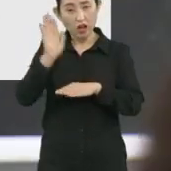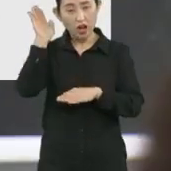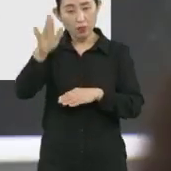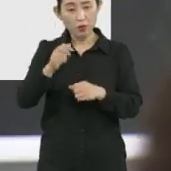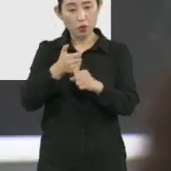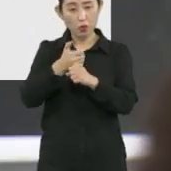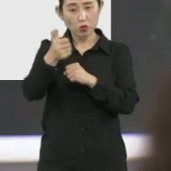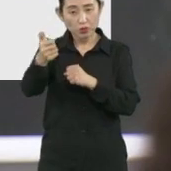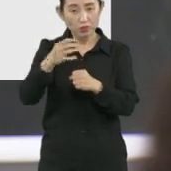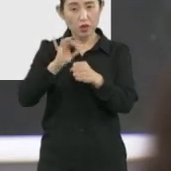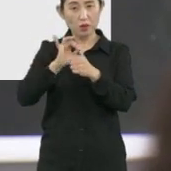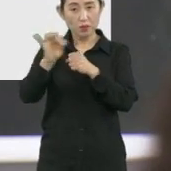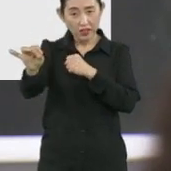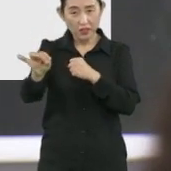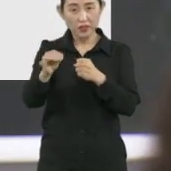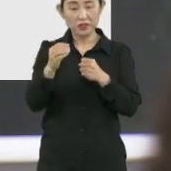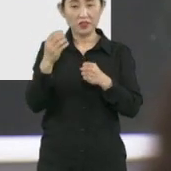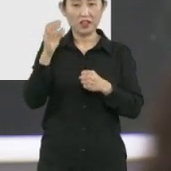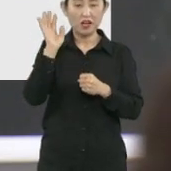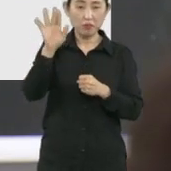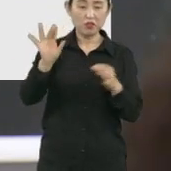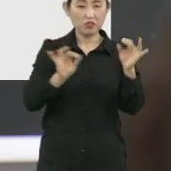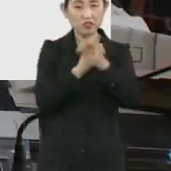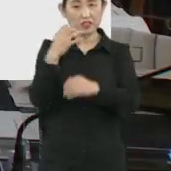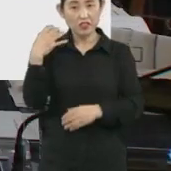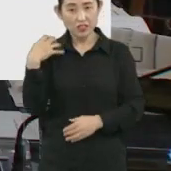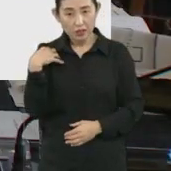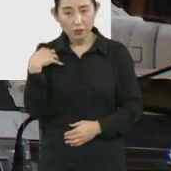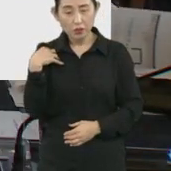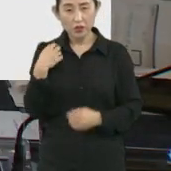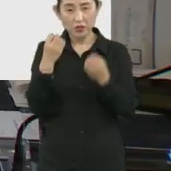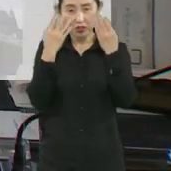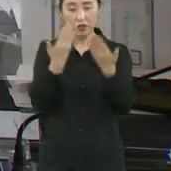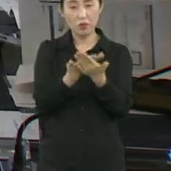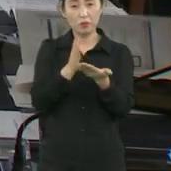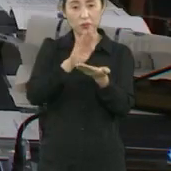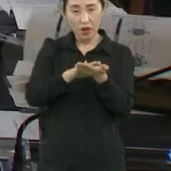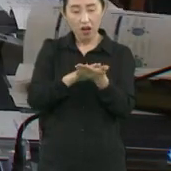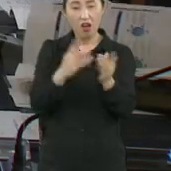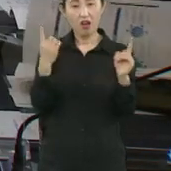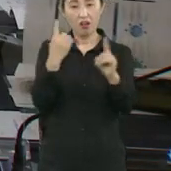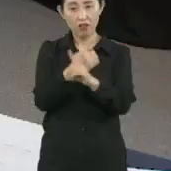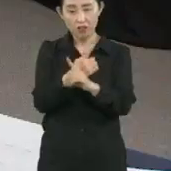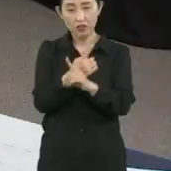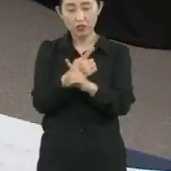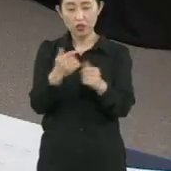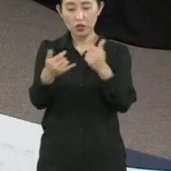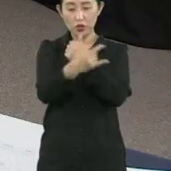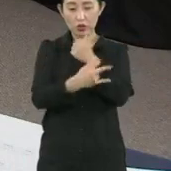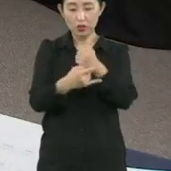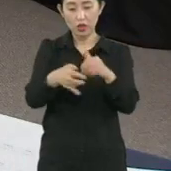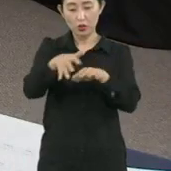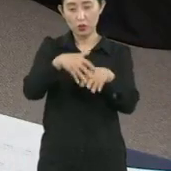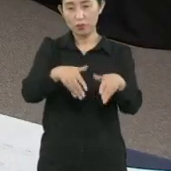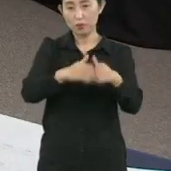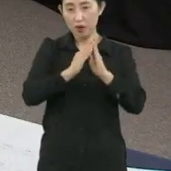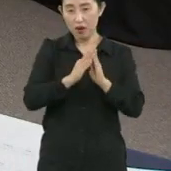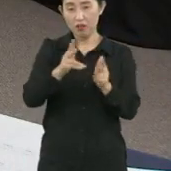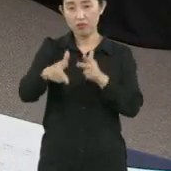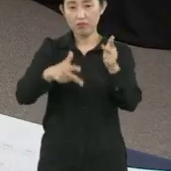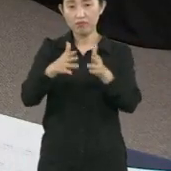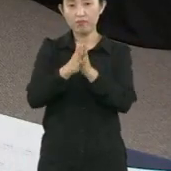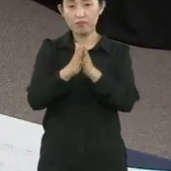100년을 책임질 대덕특구를 재창조하기 위한 위원회를 출범시키고 사업에 본격 착수했습니다.